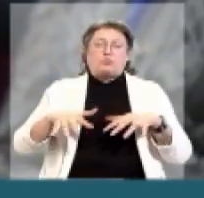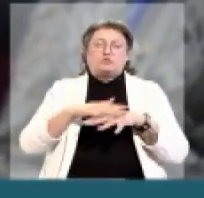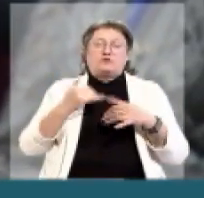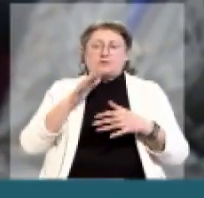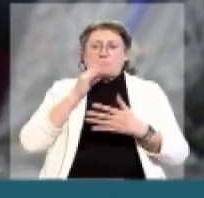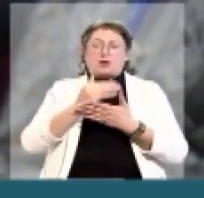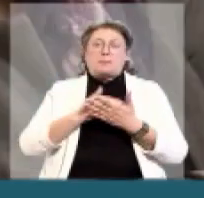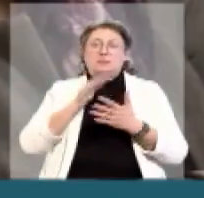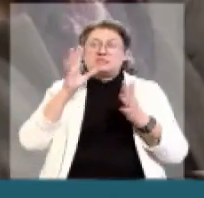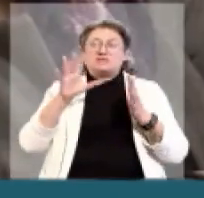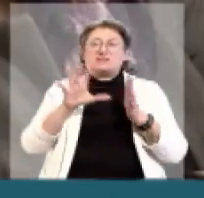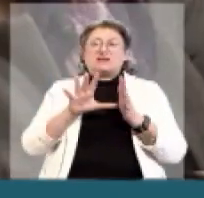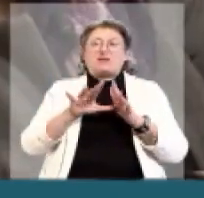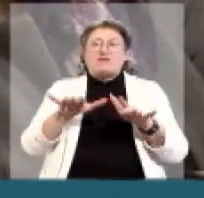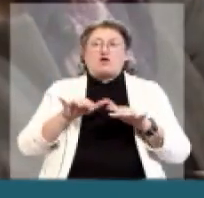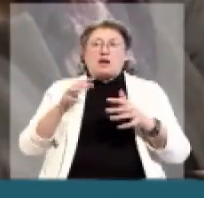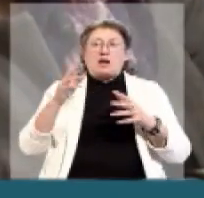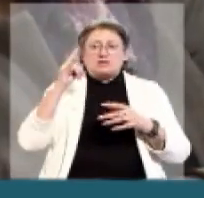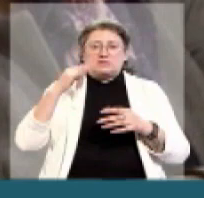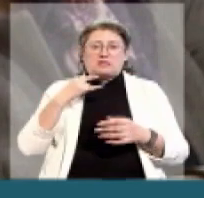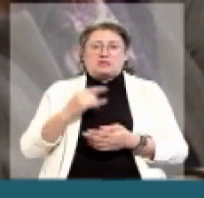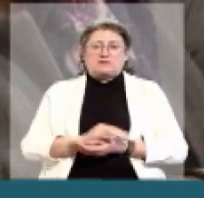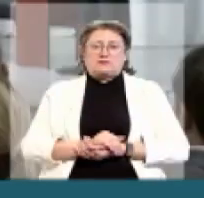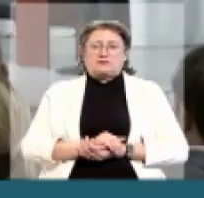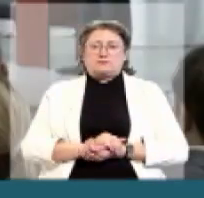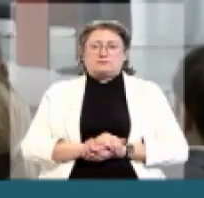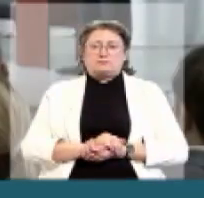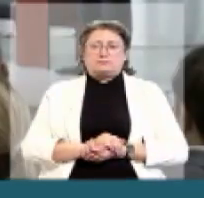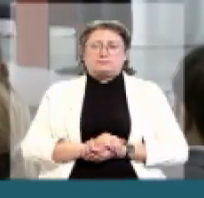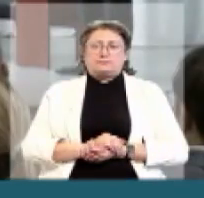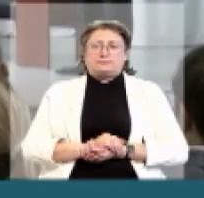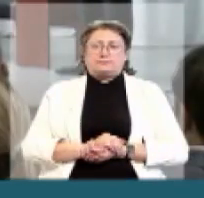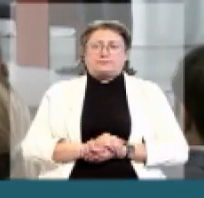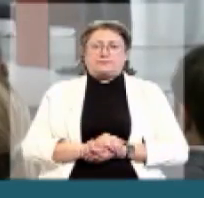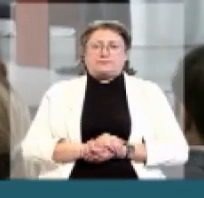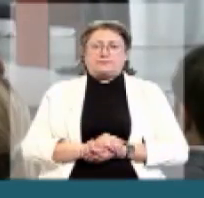Қазақстан бағдарламасы бойынша жұмыс қарқын ала түсуде. Айдана Аманатқызы, Олжас Есенжігітов, Қостанай телеарнасы.